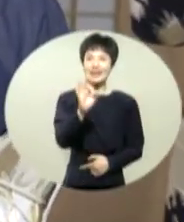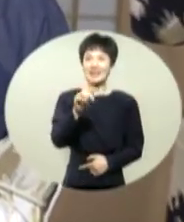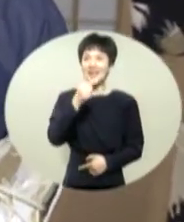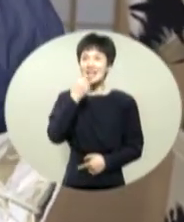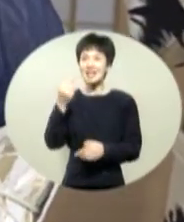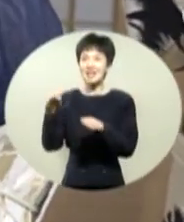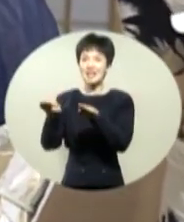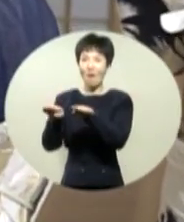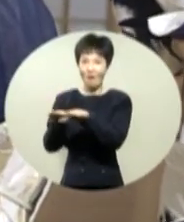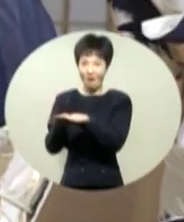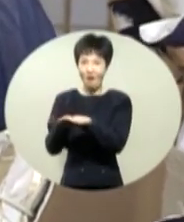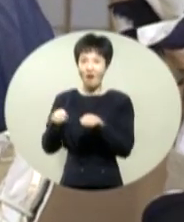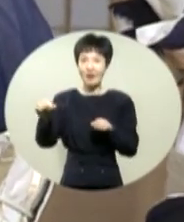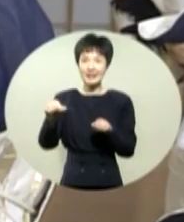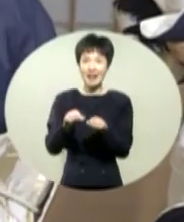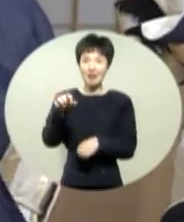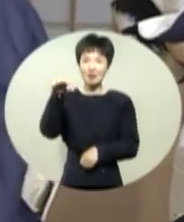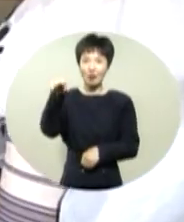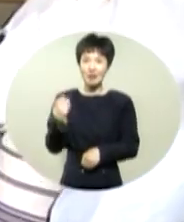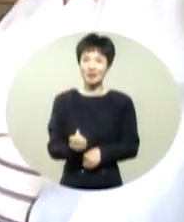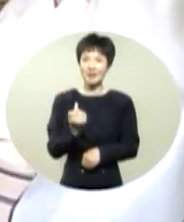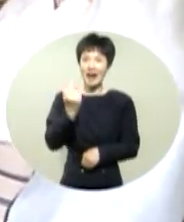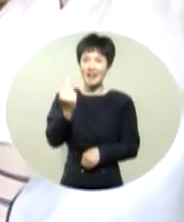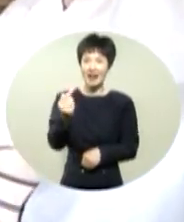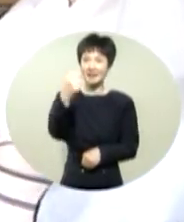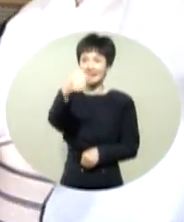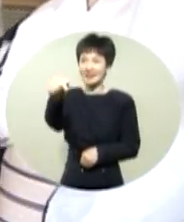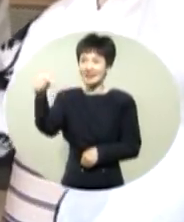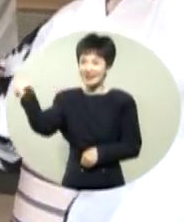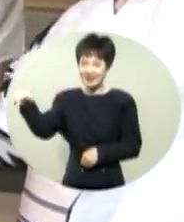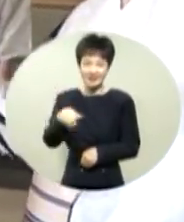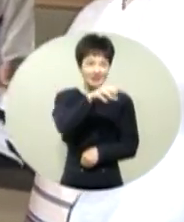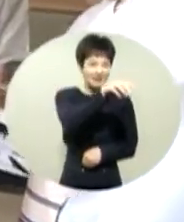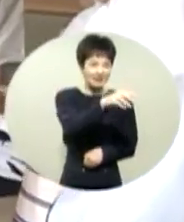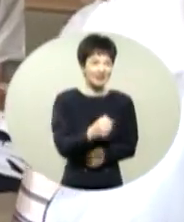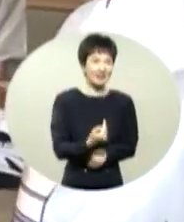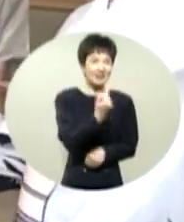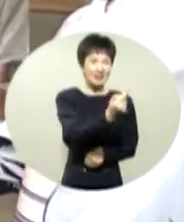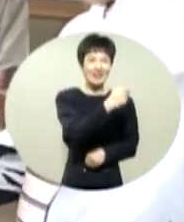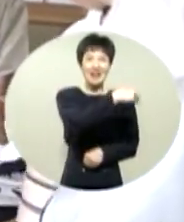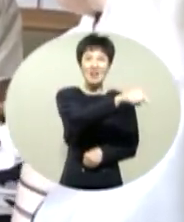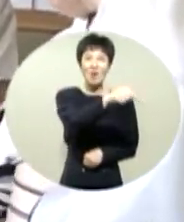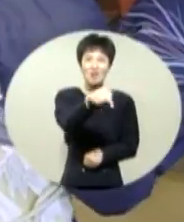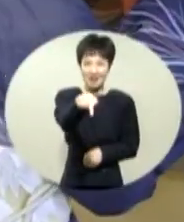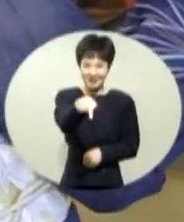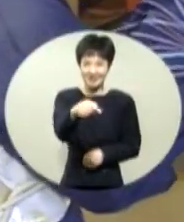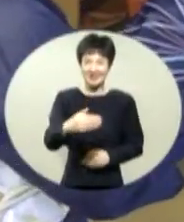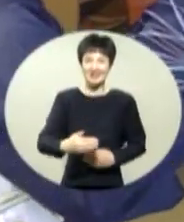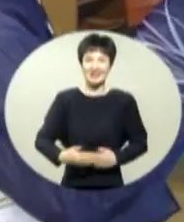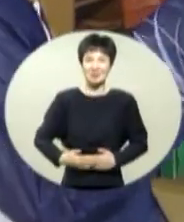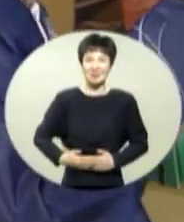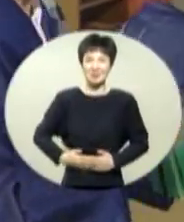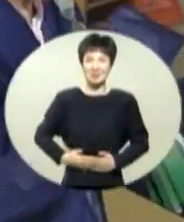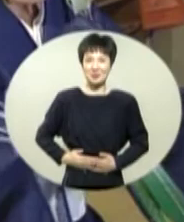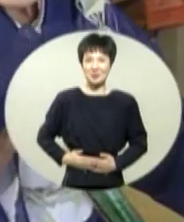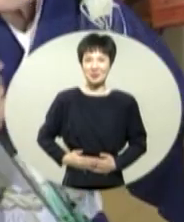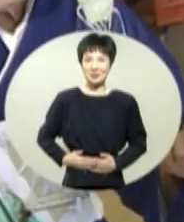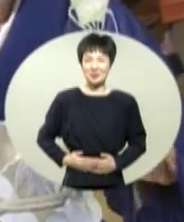教えに、近くの地区会館や町内の集会場に通います。 ちょっと息になります。